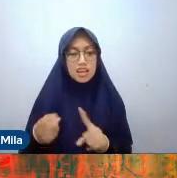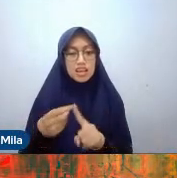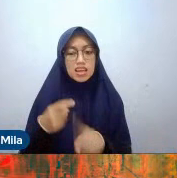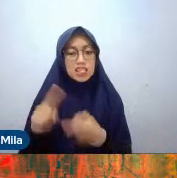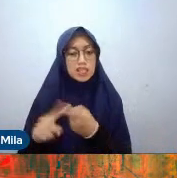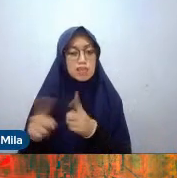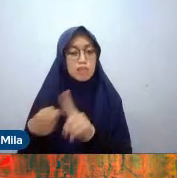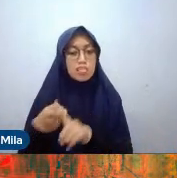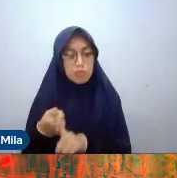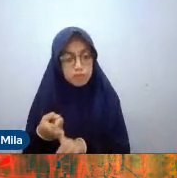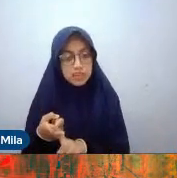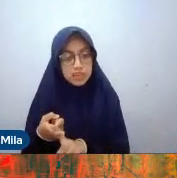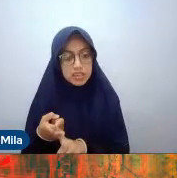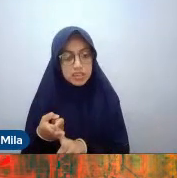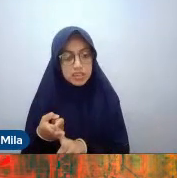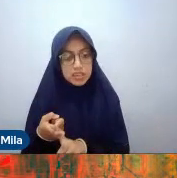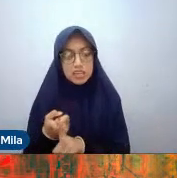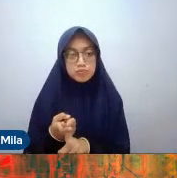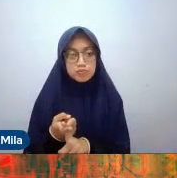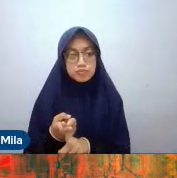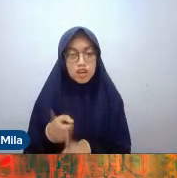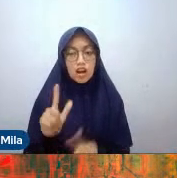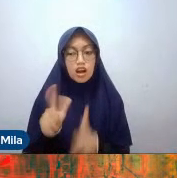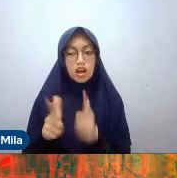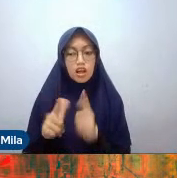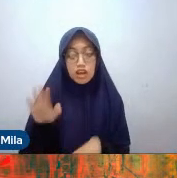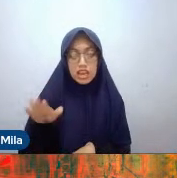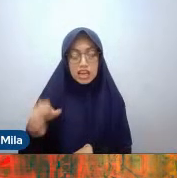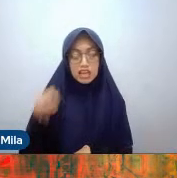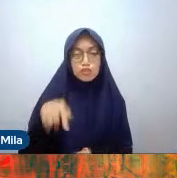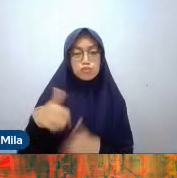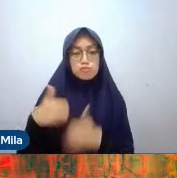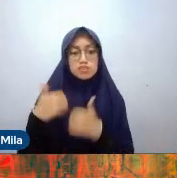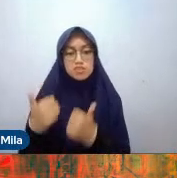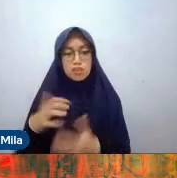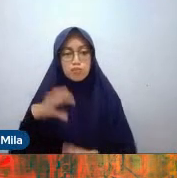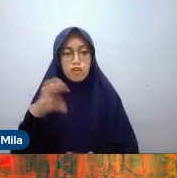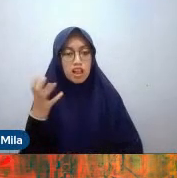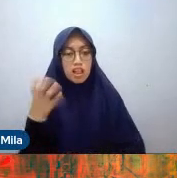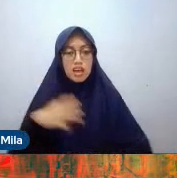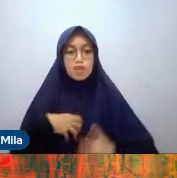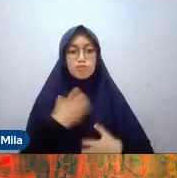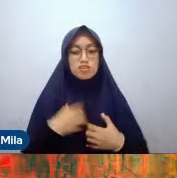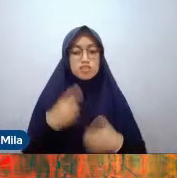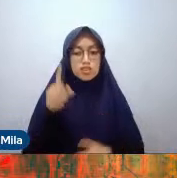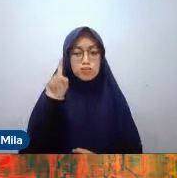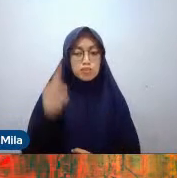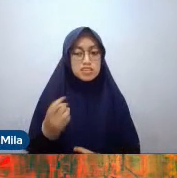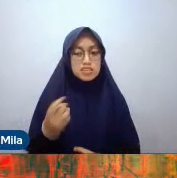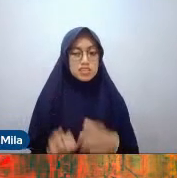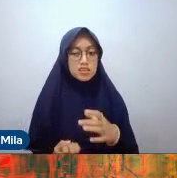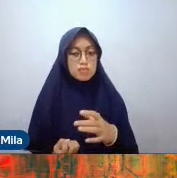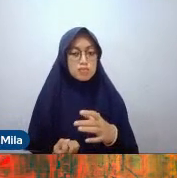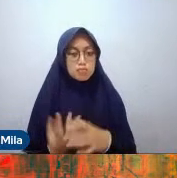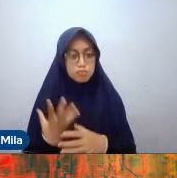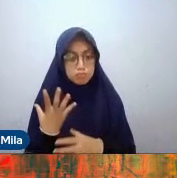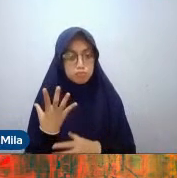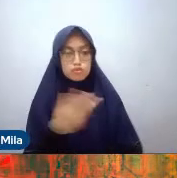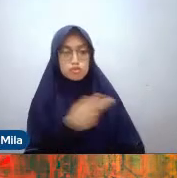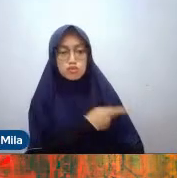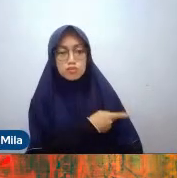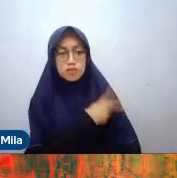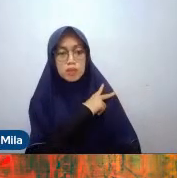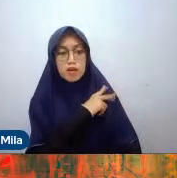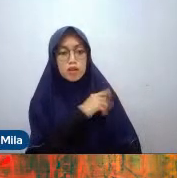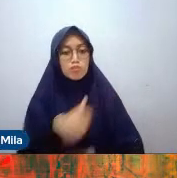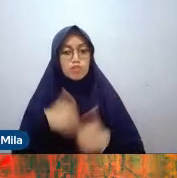lingkungan. Dengan dia bisa mengelola emosi yang baik, maka akan berkembang kemampuan dia untuk bergaul dan dengan orang-orang